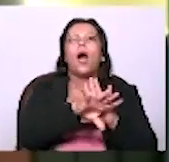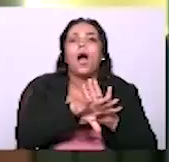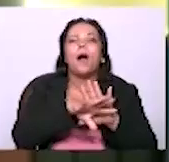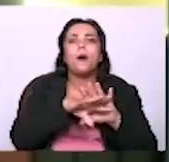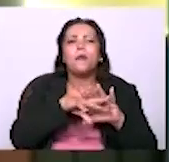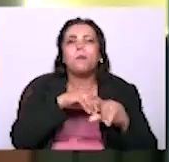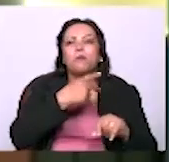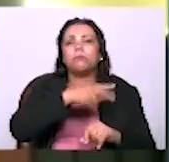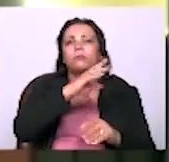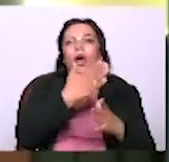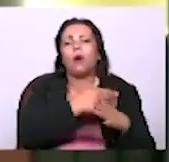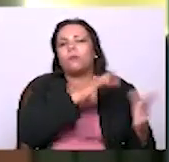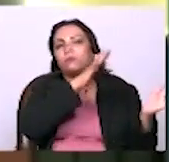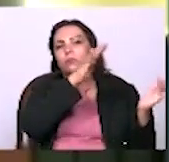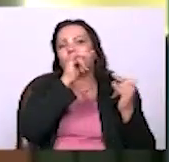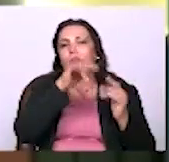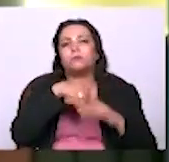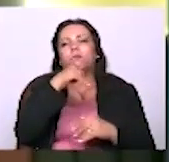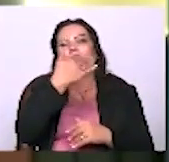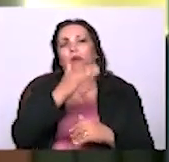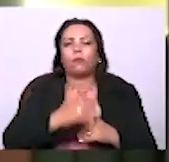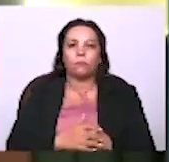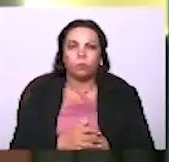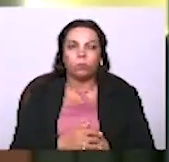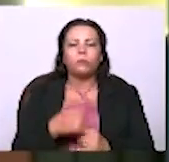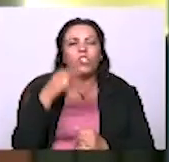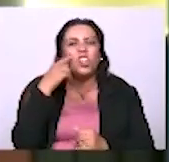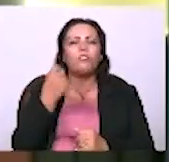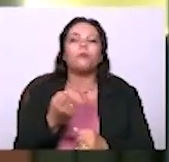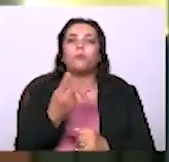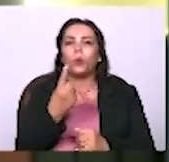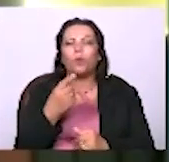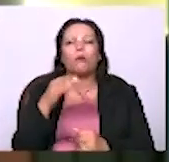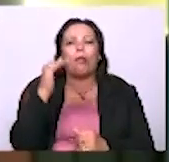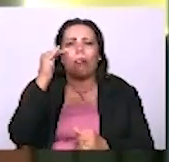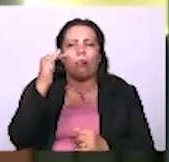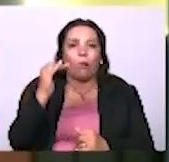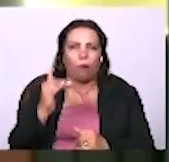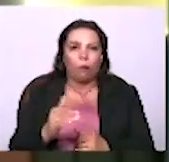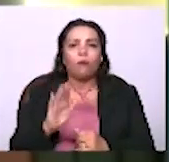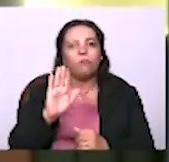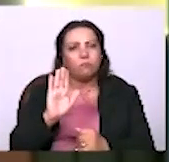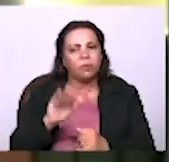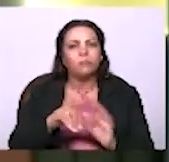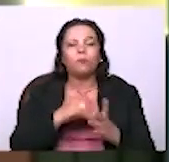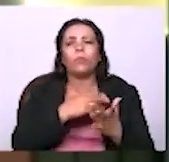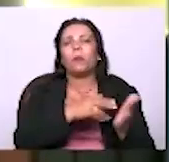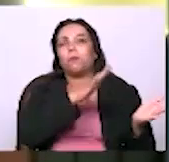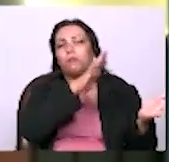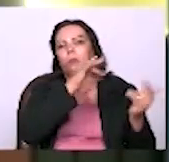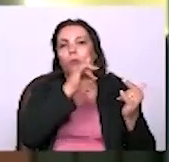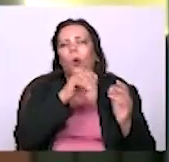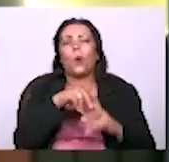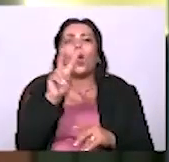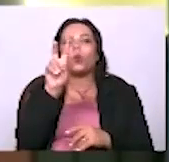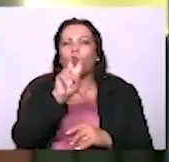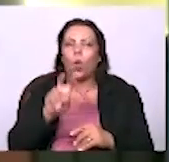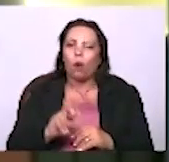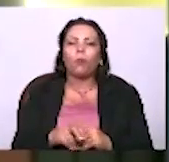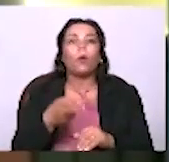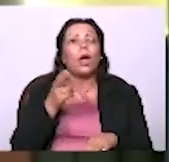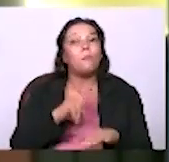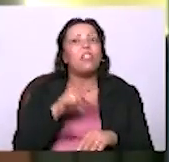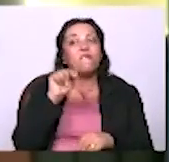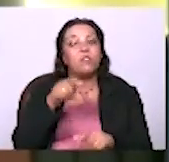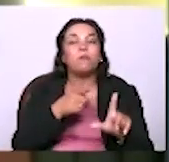او استيرادها احنا عارفين طبعا ان الجنيه تراجع امام الدولار فطبعا الاستيراد بيكون بالدولار عارفين ان المواد